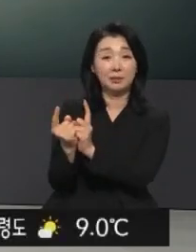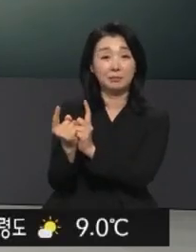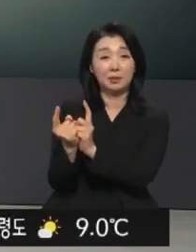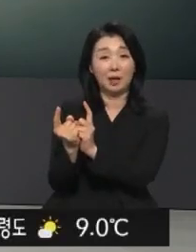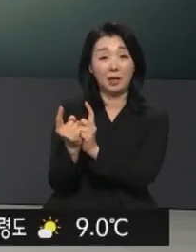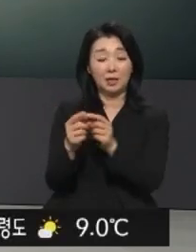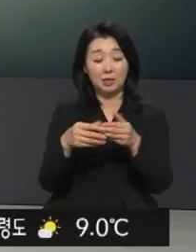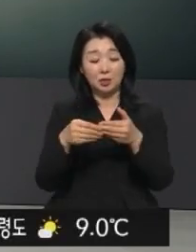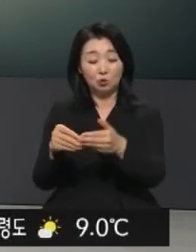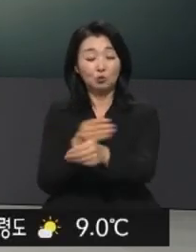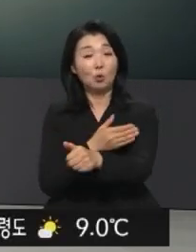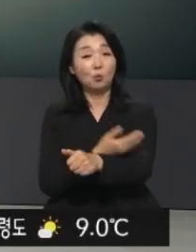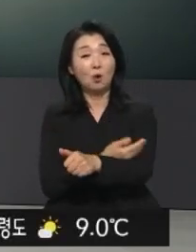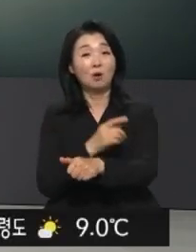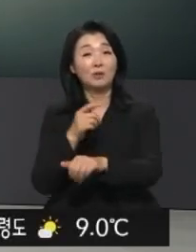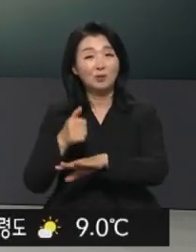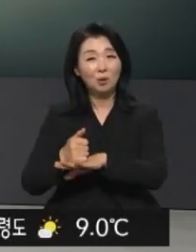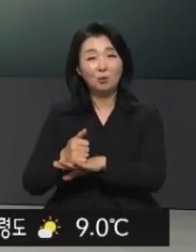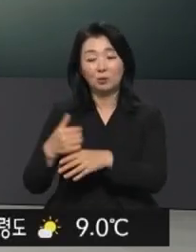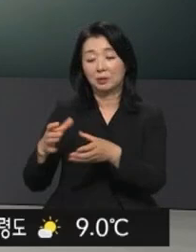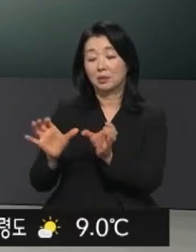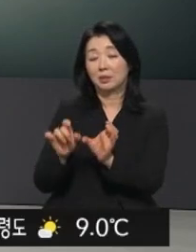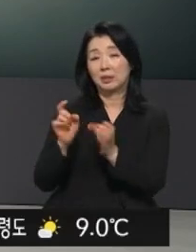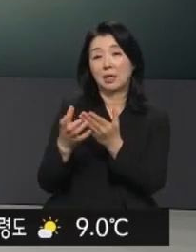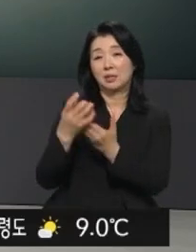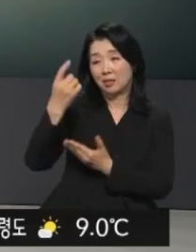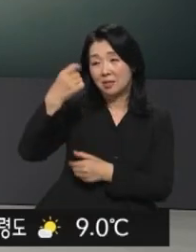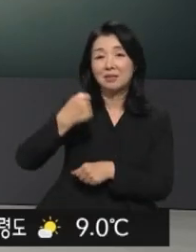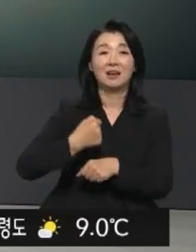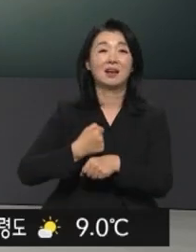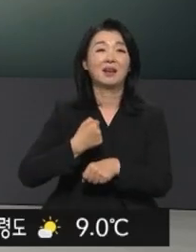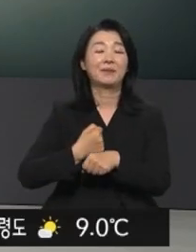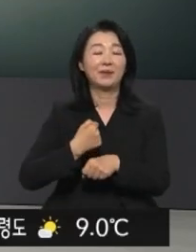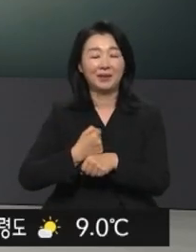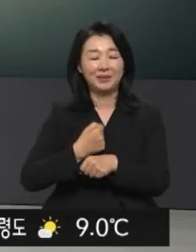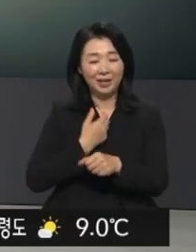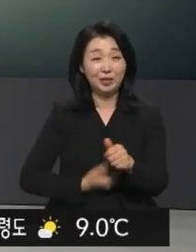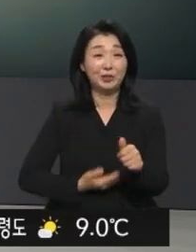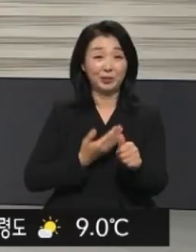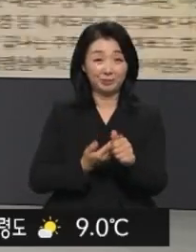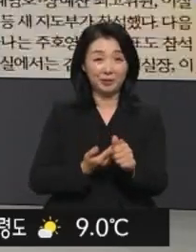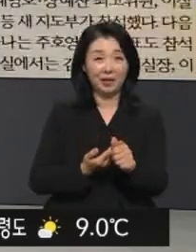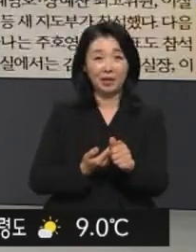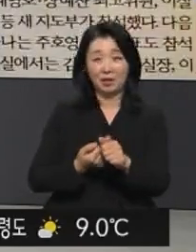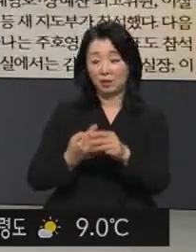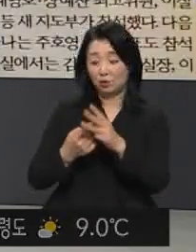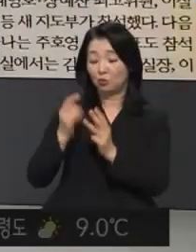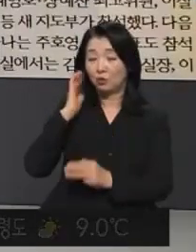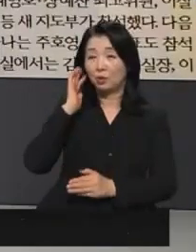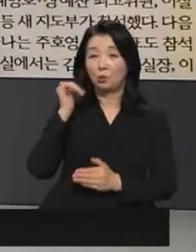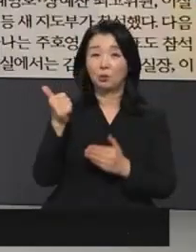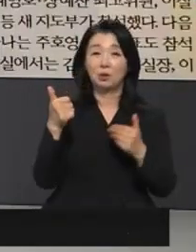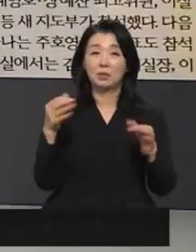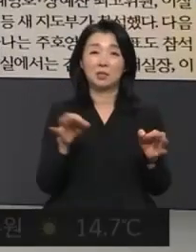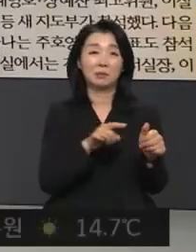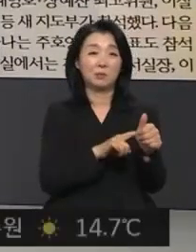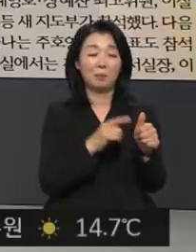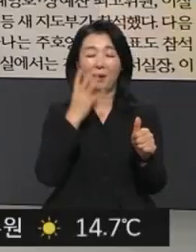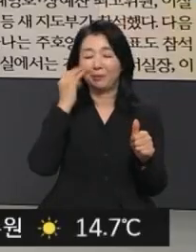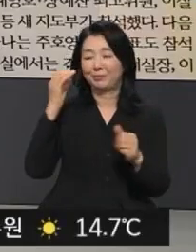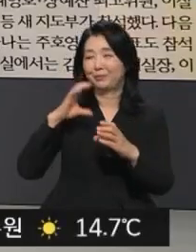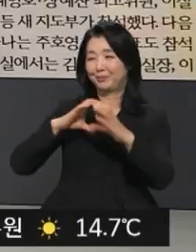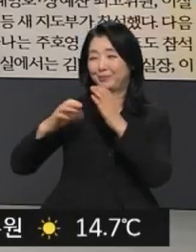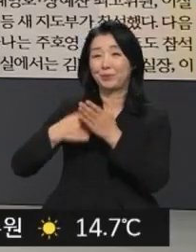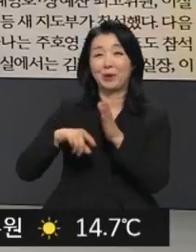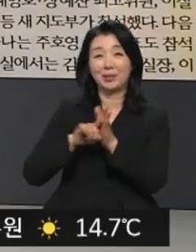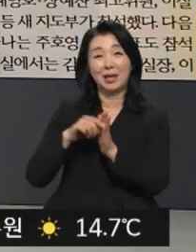하지만 이 주도권이라는 게 결국 당정일체가 될 거라는 점도 어제 콕 짚어드렸죠. 윤 대통령과 김 대표는 원활한 소통을 위해